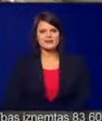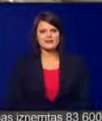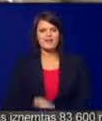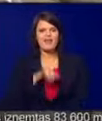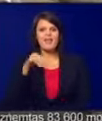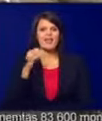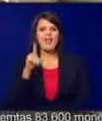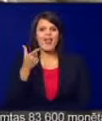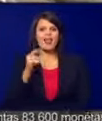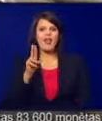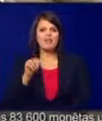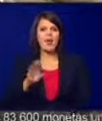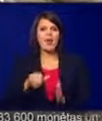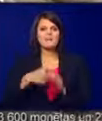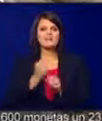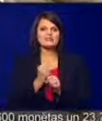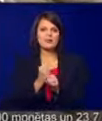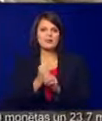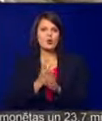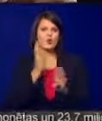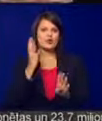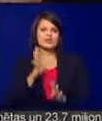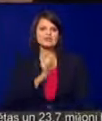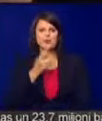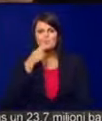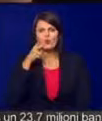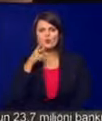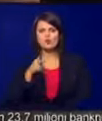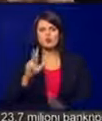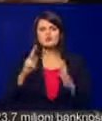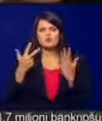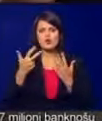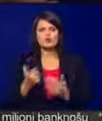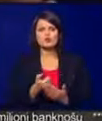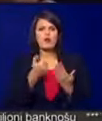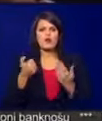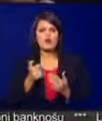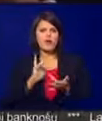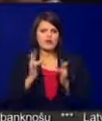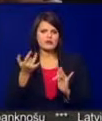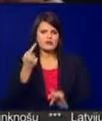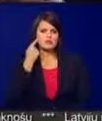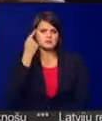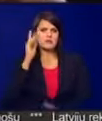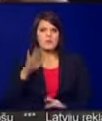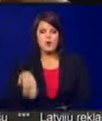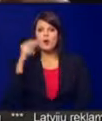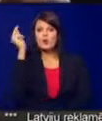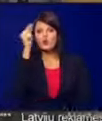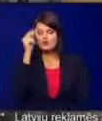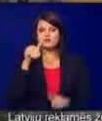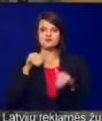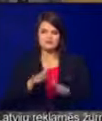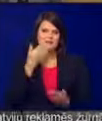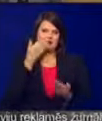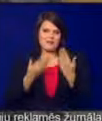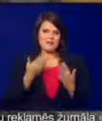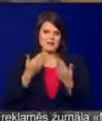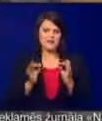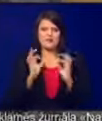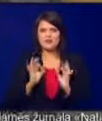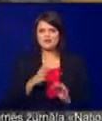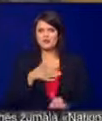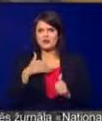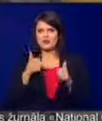Jeļene bezdarbnieku rindās bija jau no 2008. Gada, internetā uzzināja par kursiem un nolēma riskēt, un risks sev